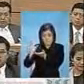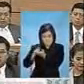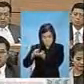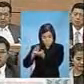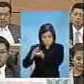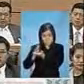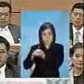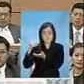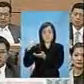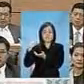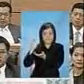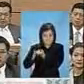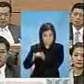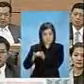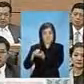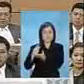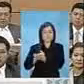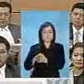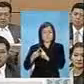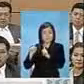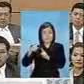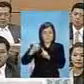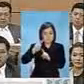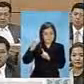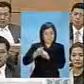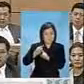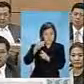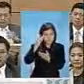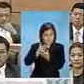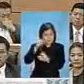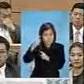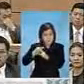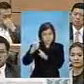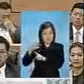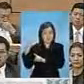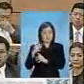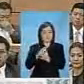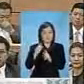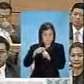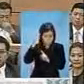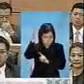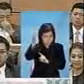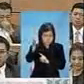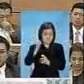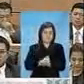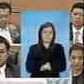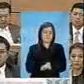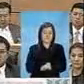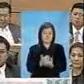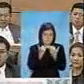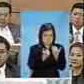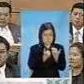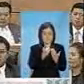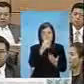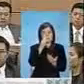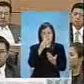แล้ววันนี้ก็บอกว่ารับเรื่องไว้ดีแต่ว่าไม่คุ้มครองชั่วคราวได้เดินหน้าโหวตวาระหนึ่งกันวันนี้ครับท่านประธานผมจึงเห็นว่